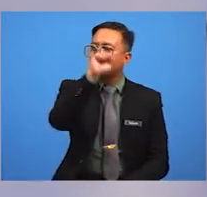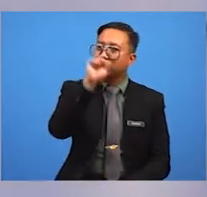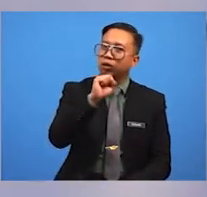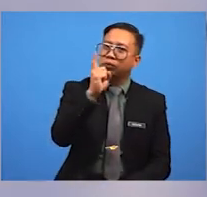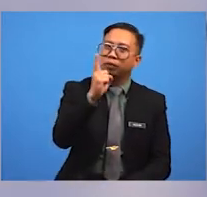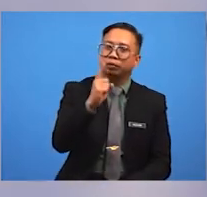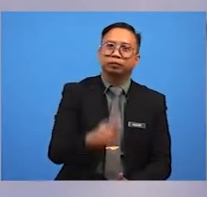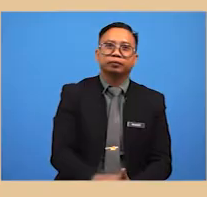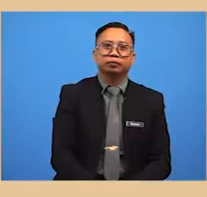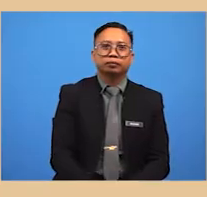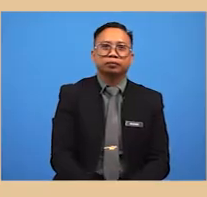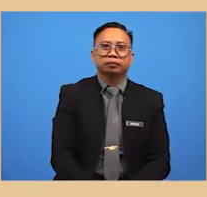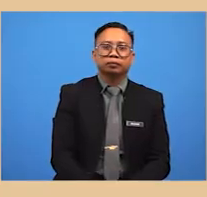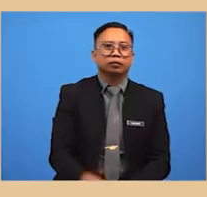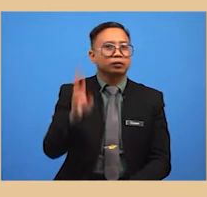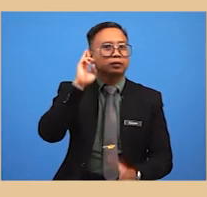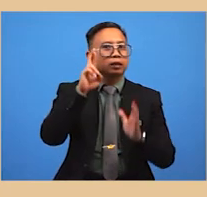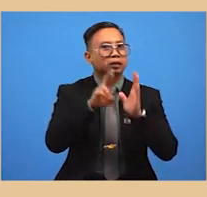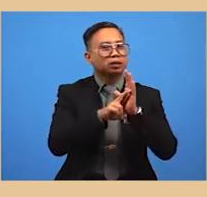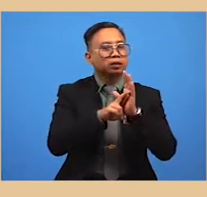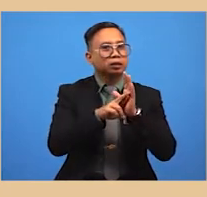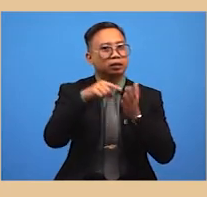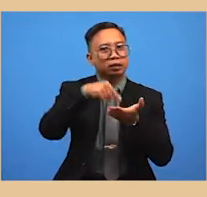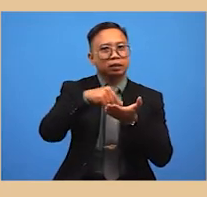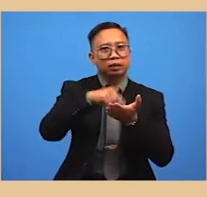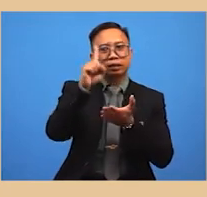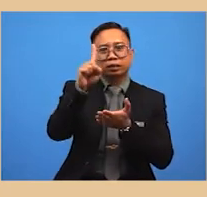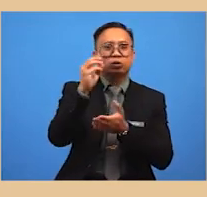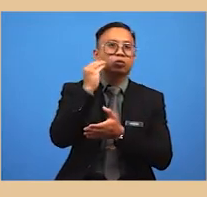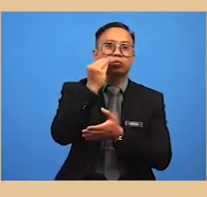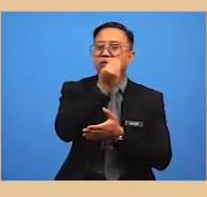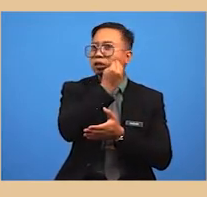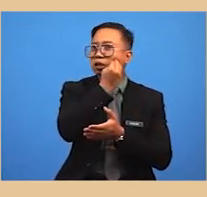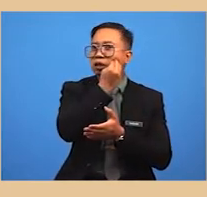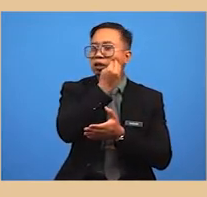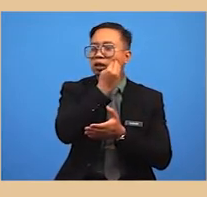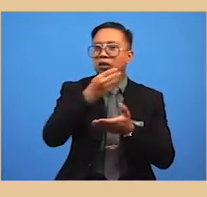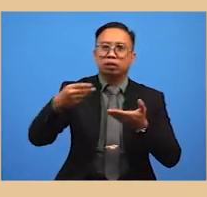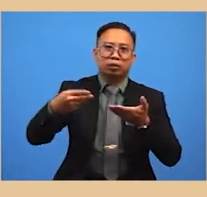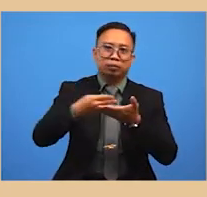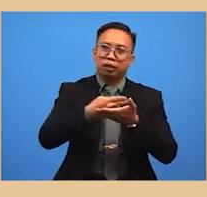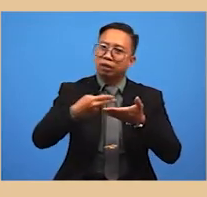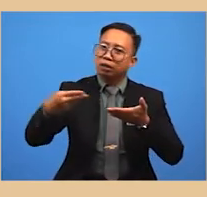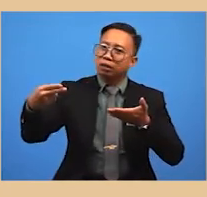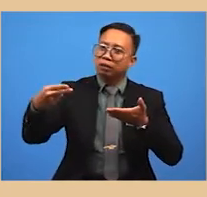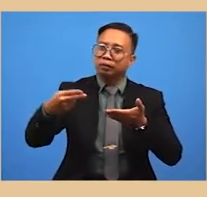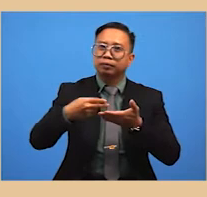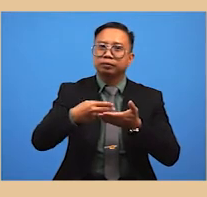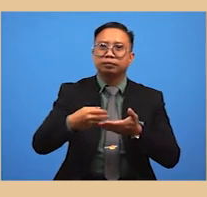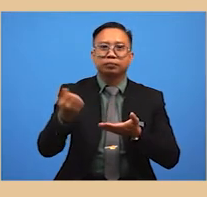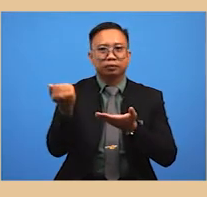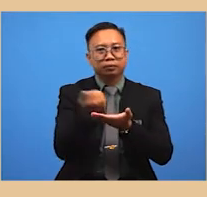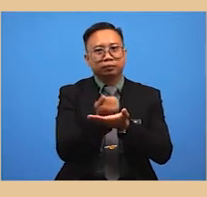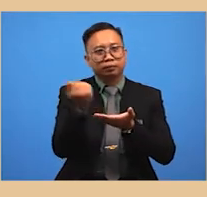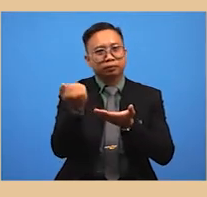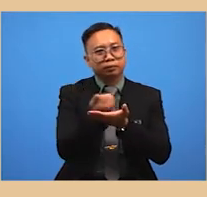Soalan yang pertama, rajah ini menunjukkan 1 bunga mangga. Soalannya berbunyi,